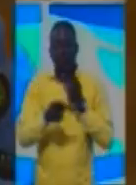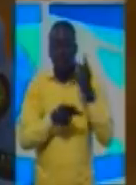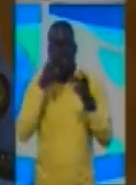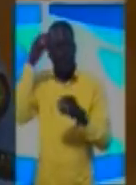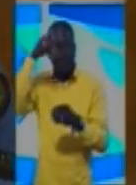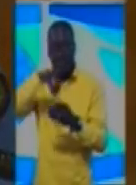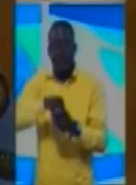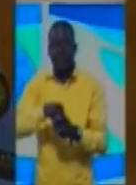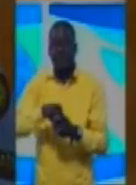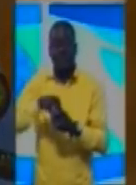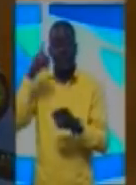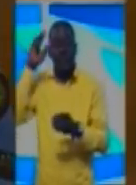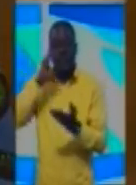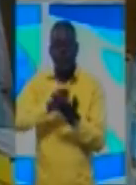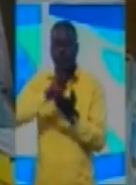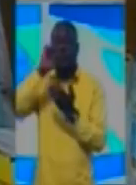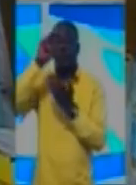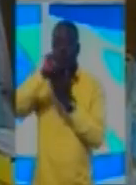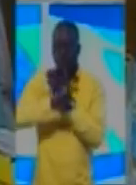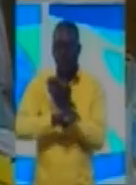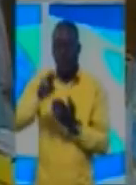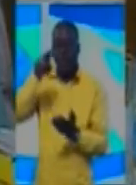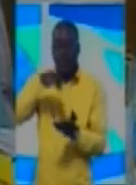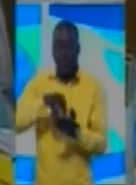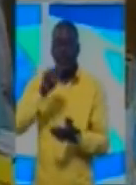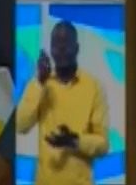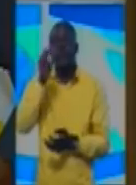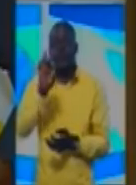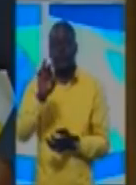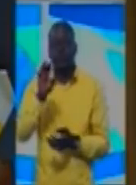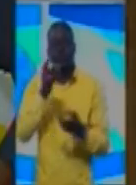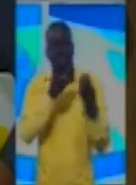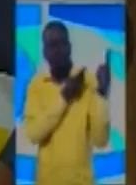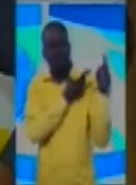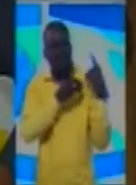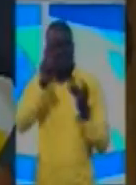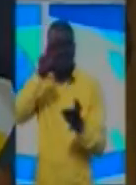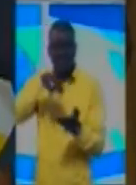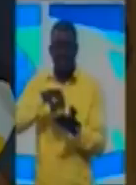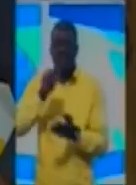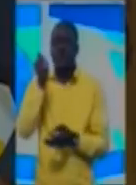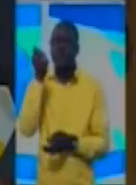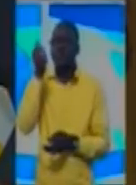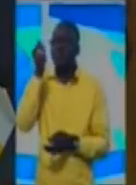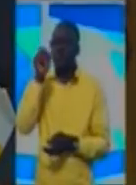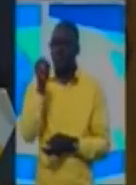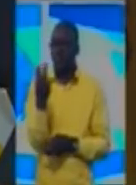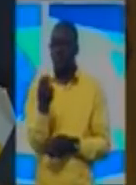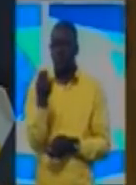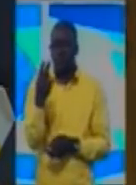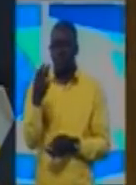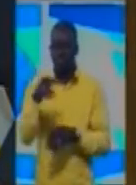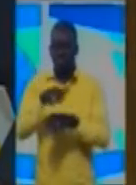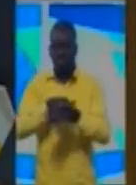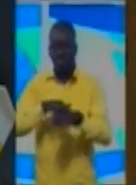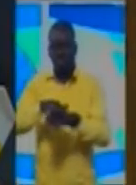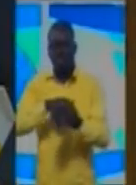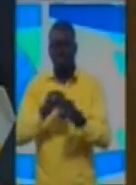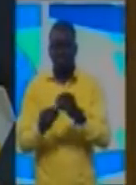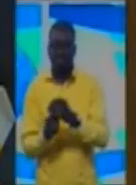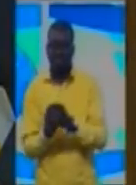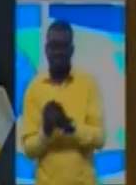multilatérale de juin 2019. Depuis 2012, l'UEMOA est sur une trajectoire de